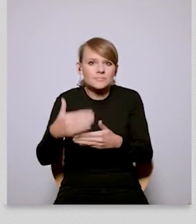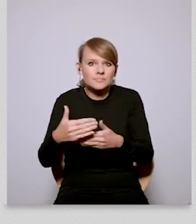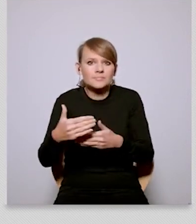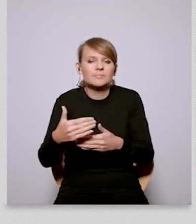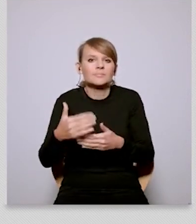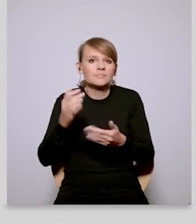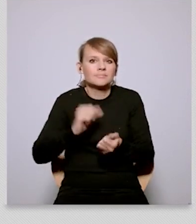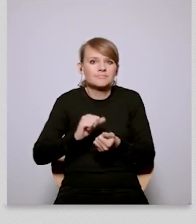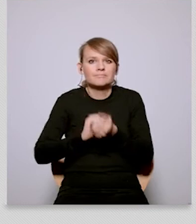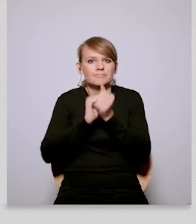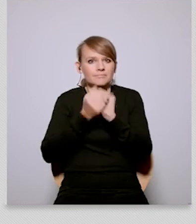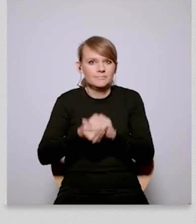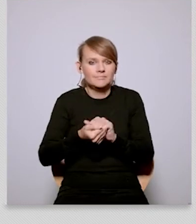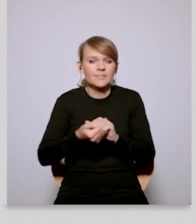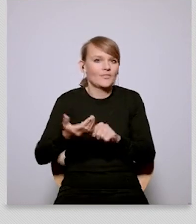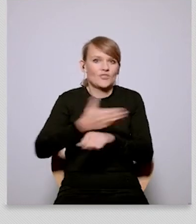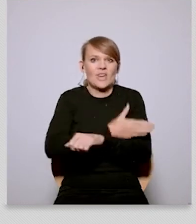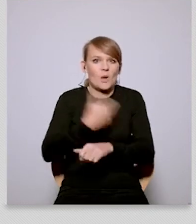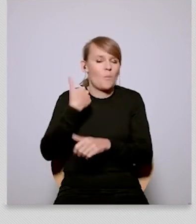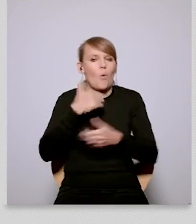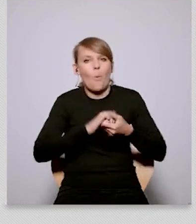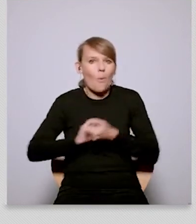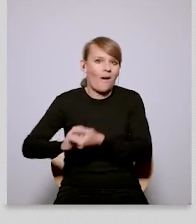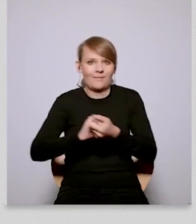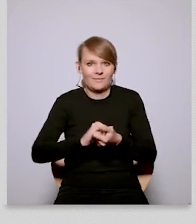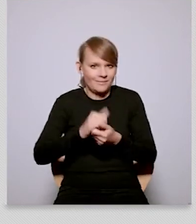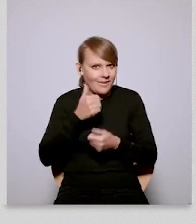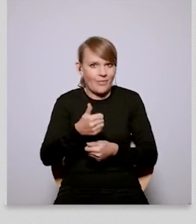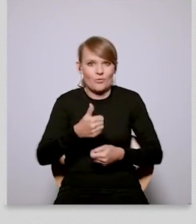przełamania tej jedności która była do tej pory w tym zakresie i też